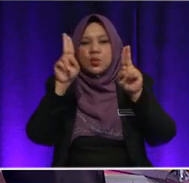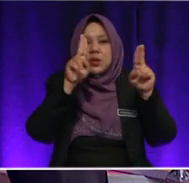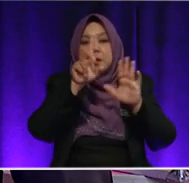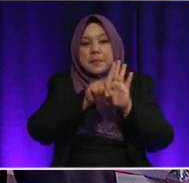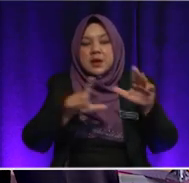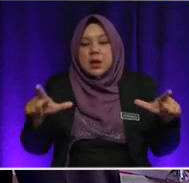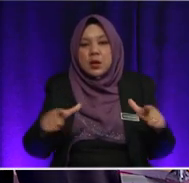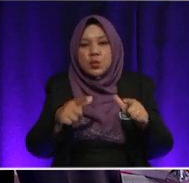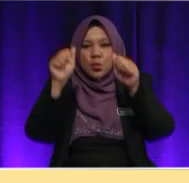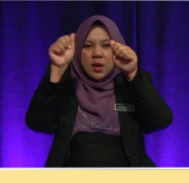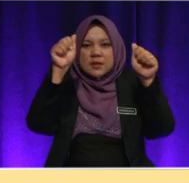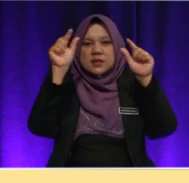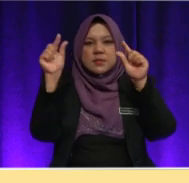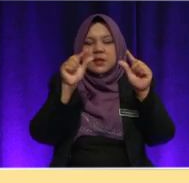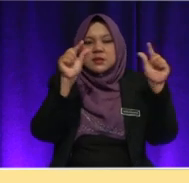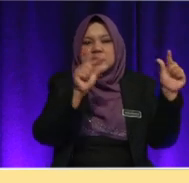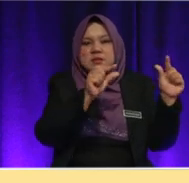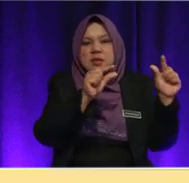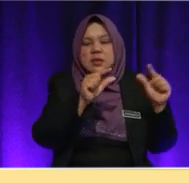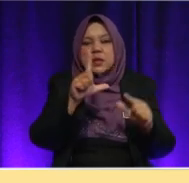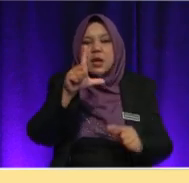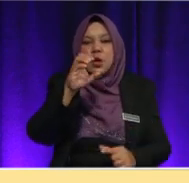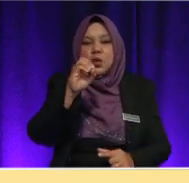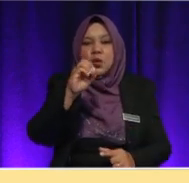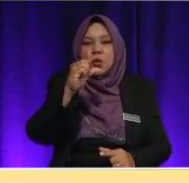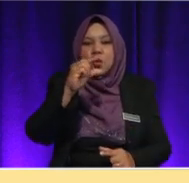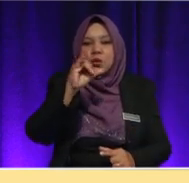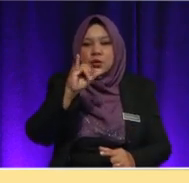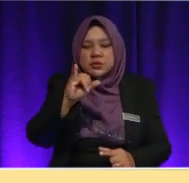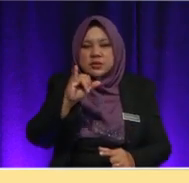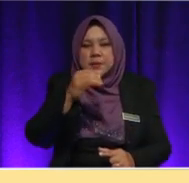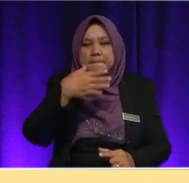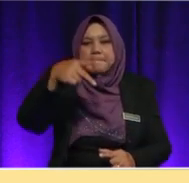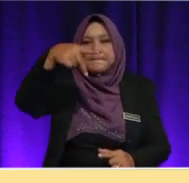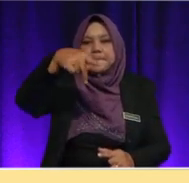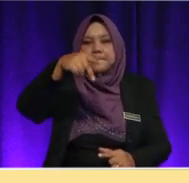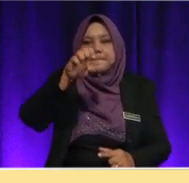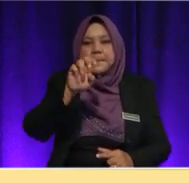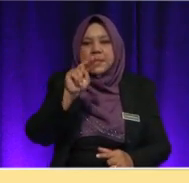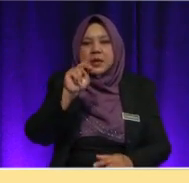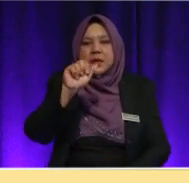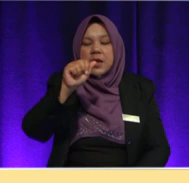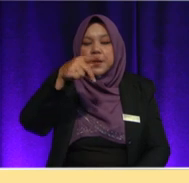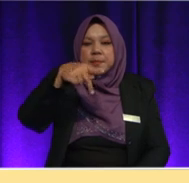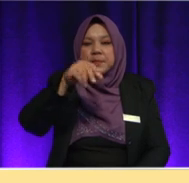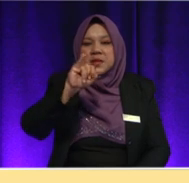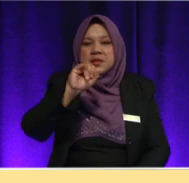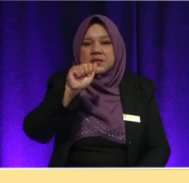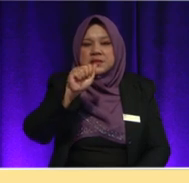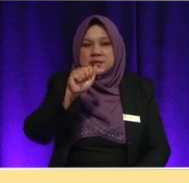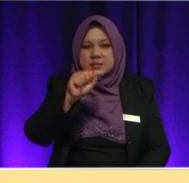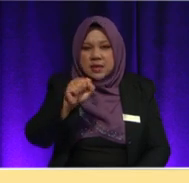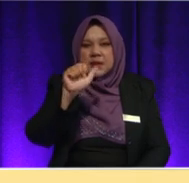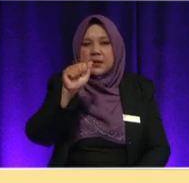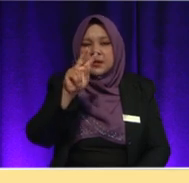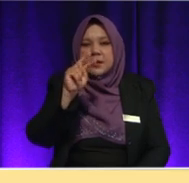yang dibebaskan dari Loji penapisan minyak dan gas mencemarkan udara gitu eee kita pasti